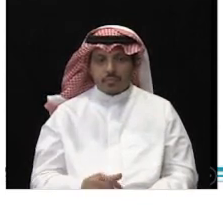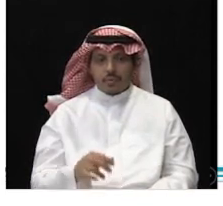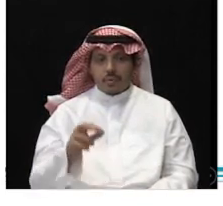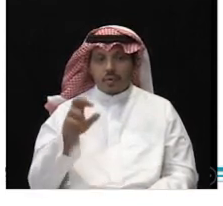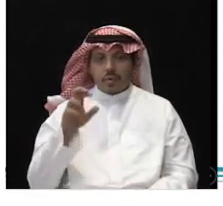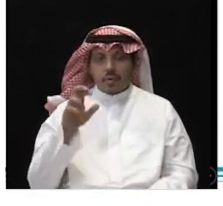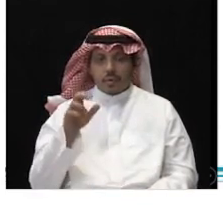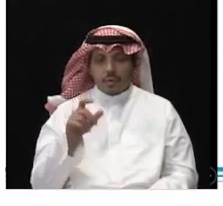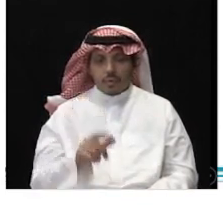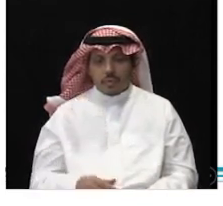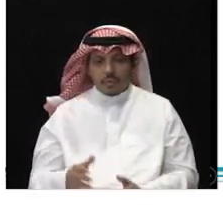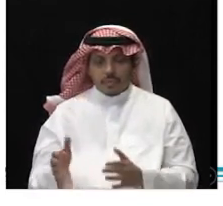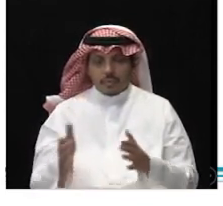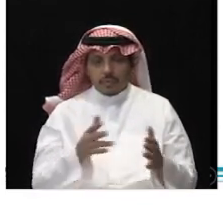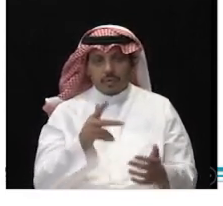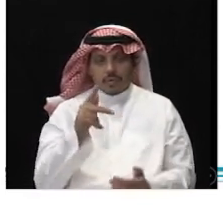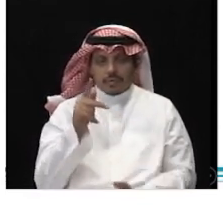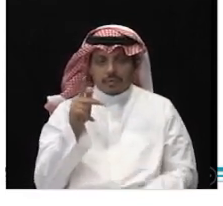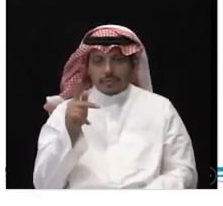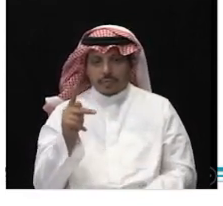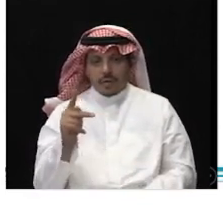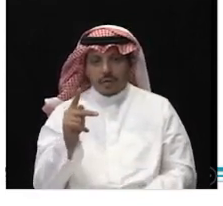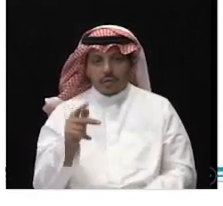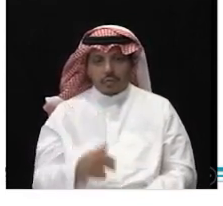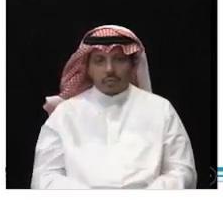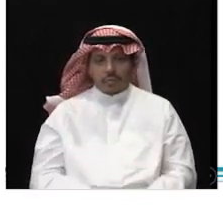ضوء. أحسنتم، واصل.